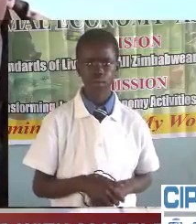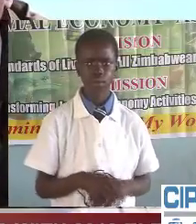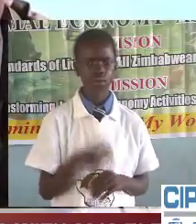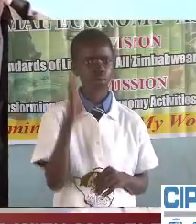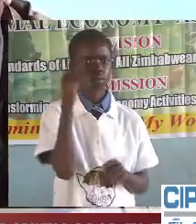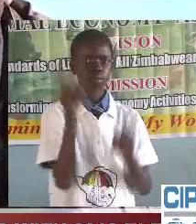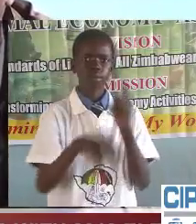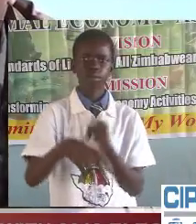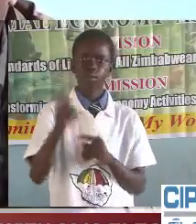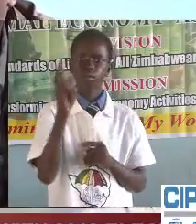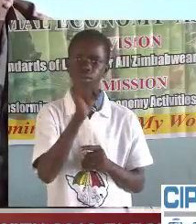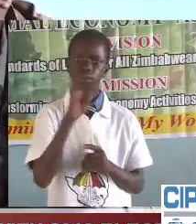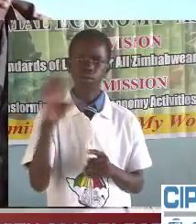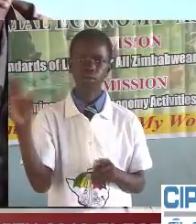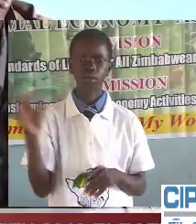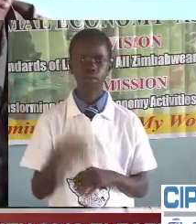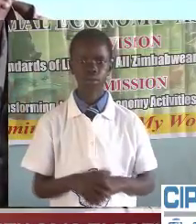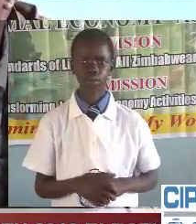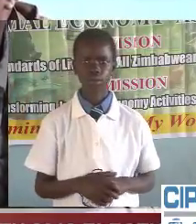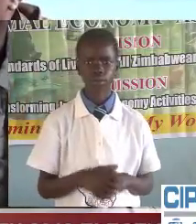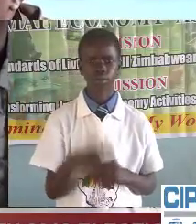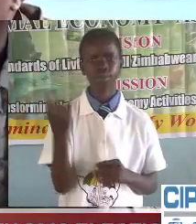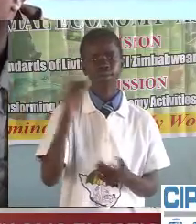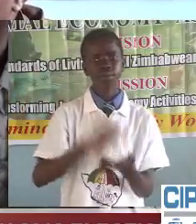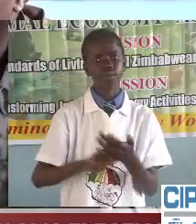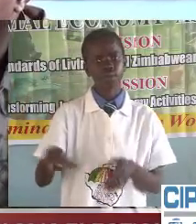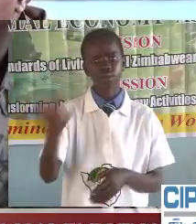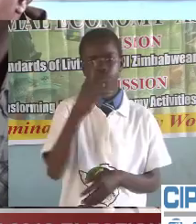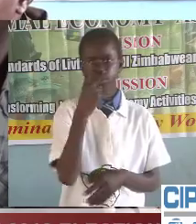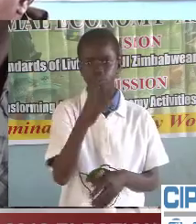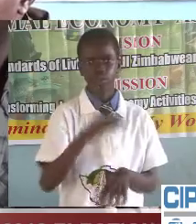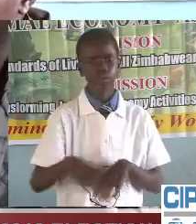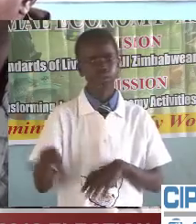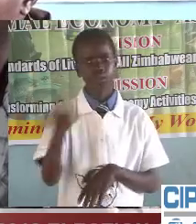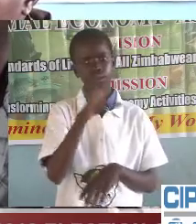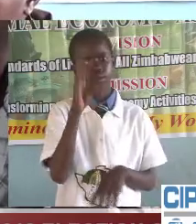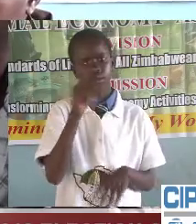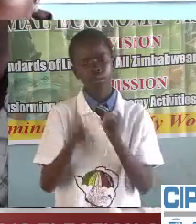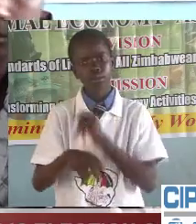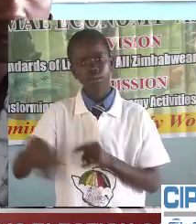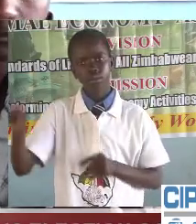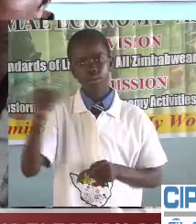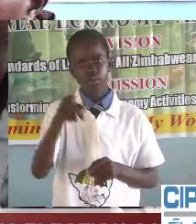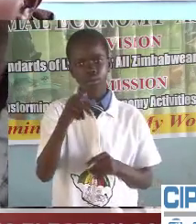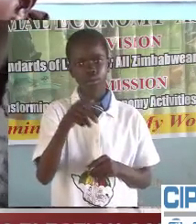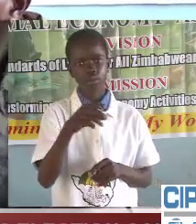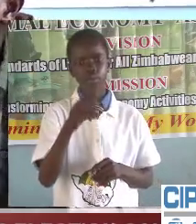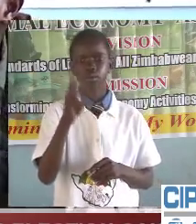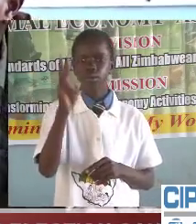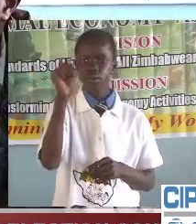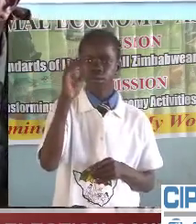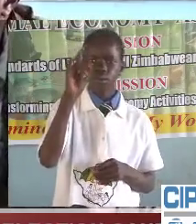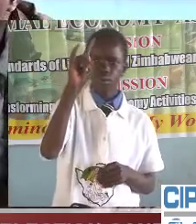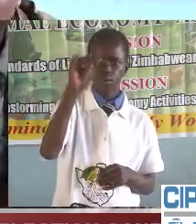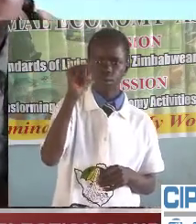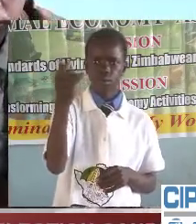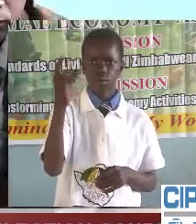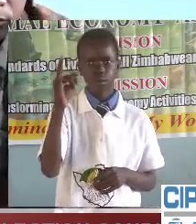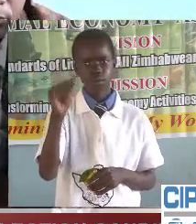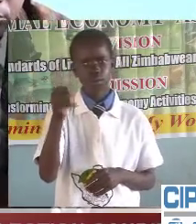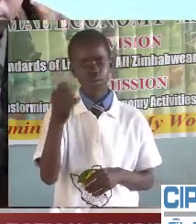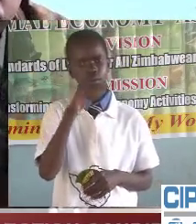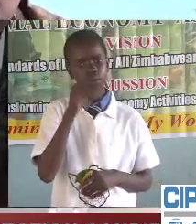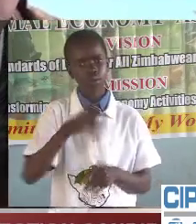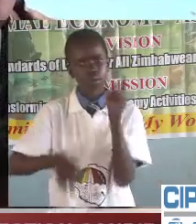kukanzo, competence ndo yatinotarisa. Tarisai kuti mhaka ari kuinda kukanzo, musatarisa bhachi randakapfeka, tarisai ma-competence,